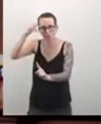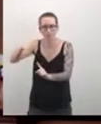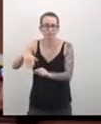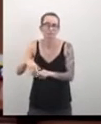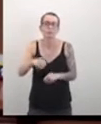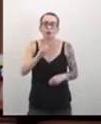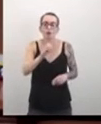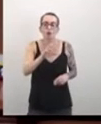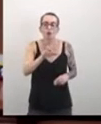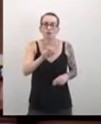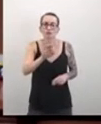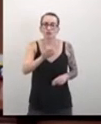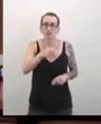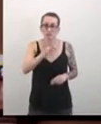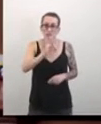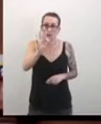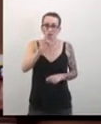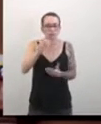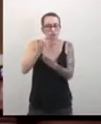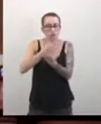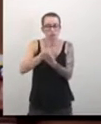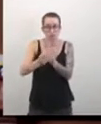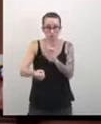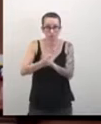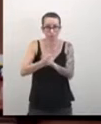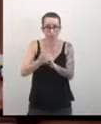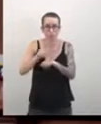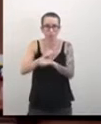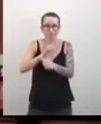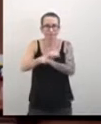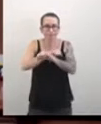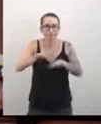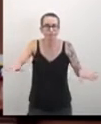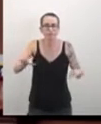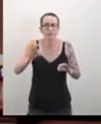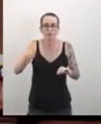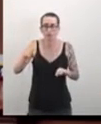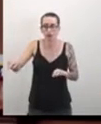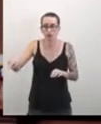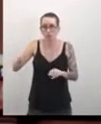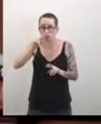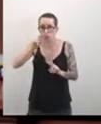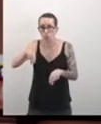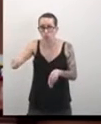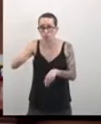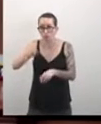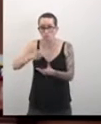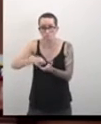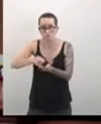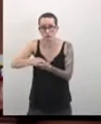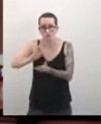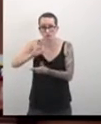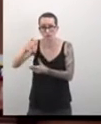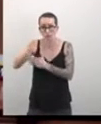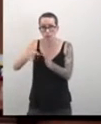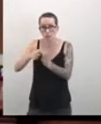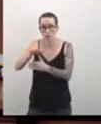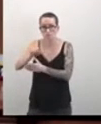Oxfam France a publié des données inédites sur l'empreinte carbone colossale des banques françaises en